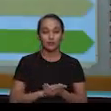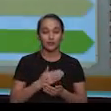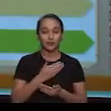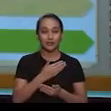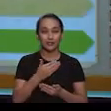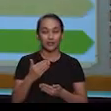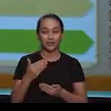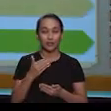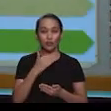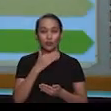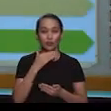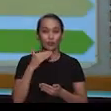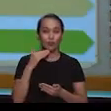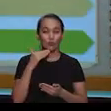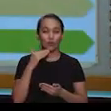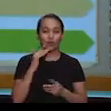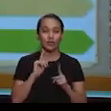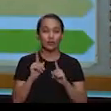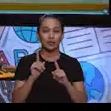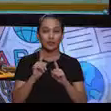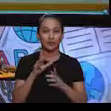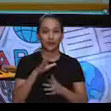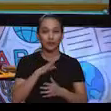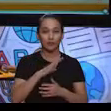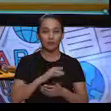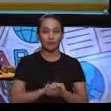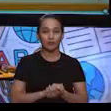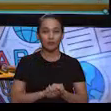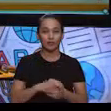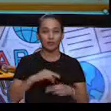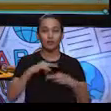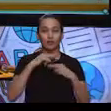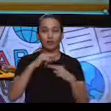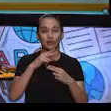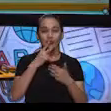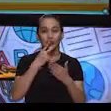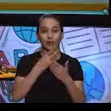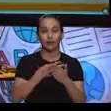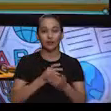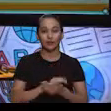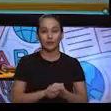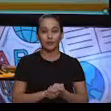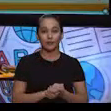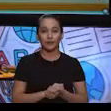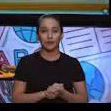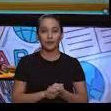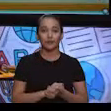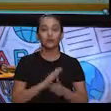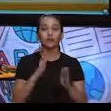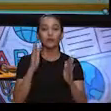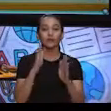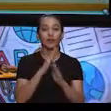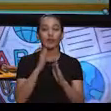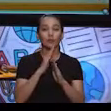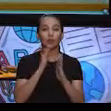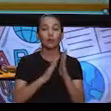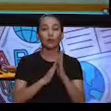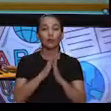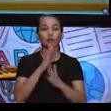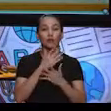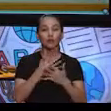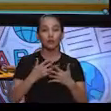haqda sizlar bilan ko'p marotaba suhbatlashganmiz. Diqqat qiling. Tabiiy